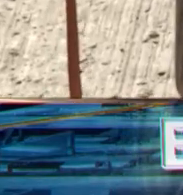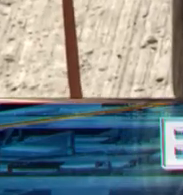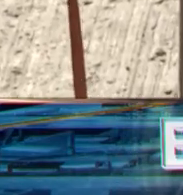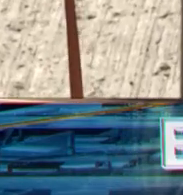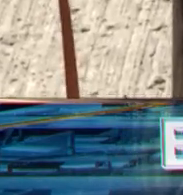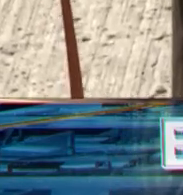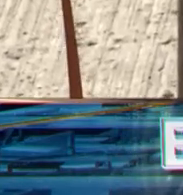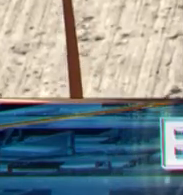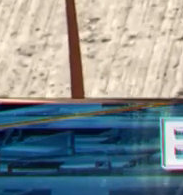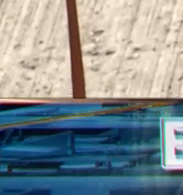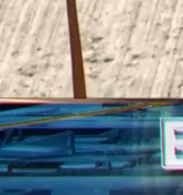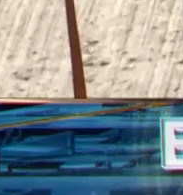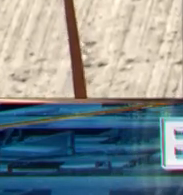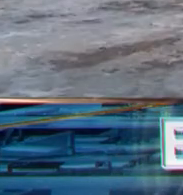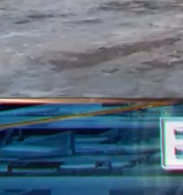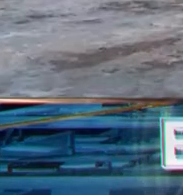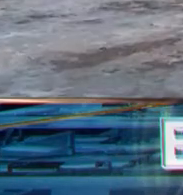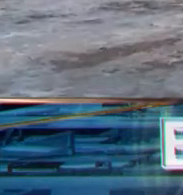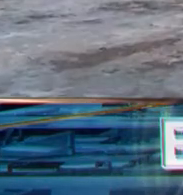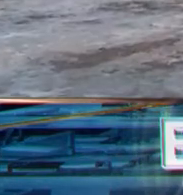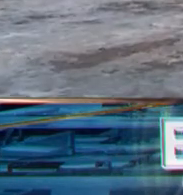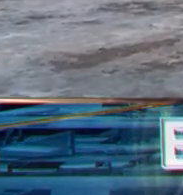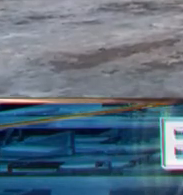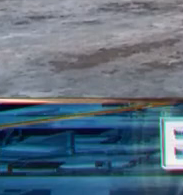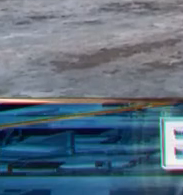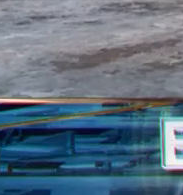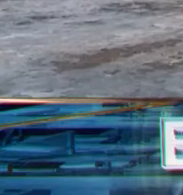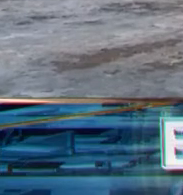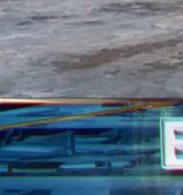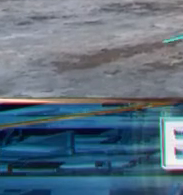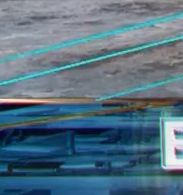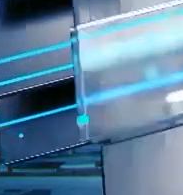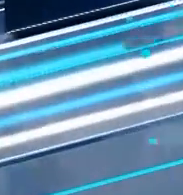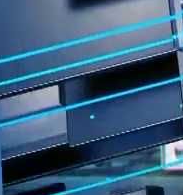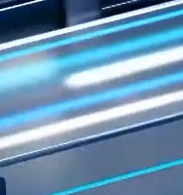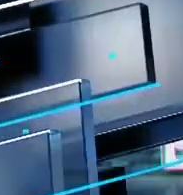тұрған коронавирусқа қатысты облыста қорған шаралары күшейтілді.